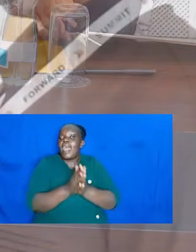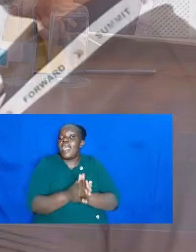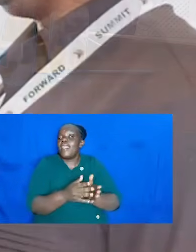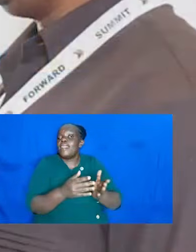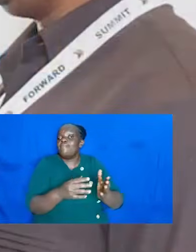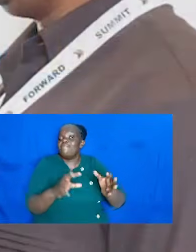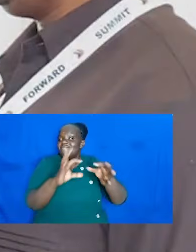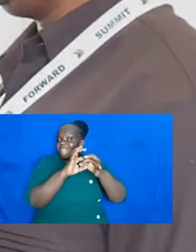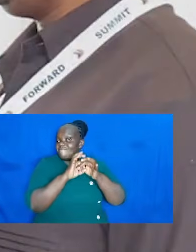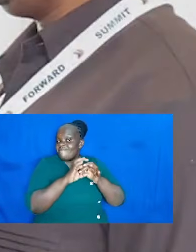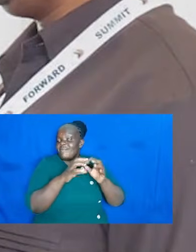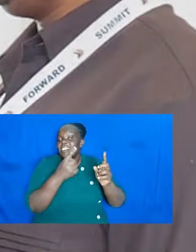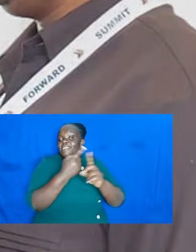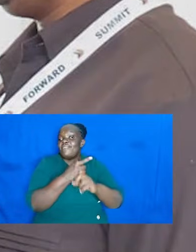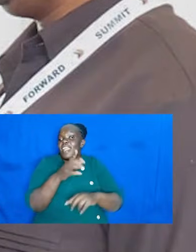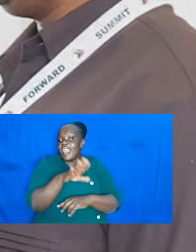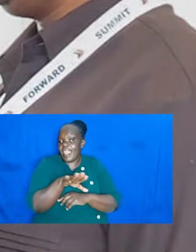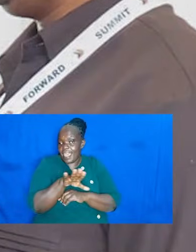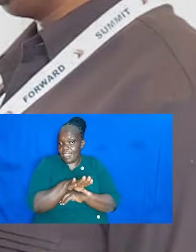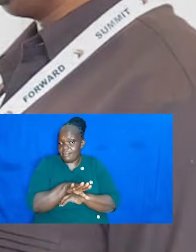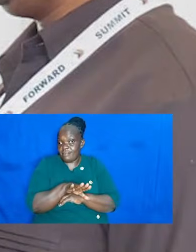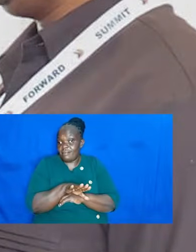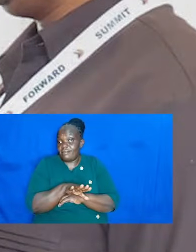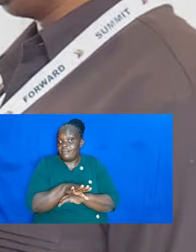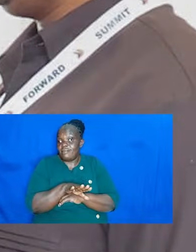mshikamano wa kikanda.